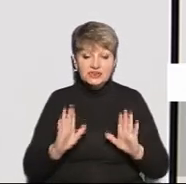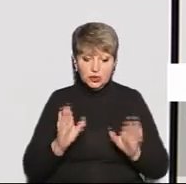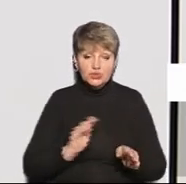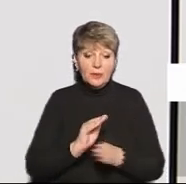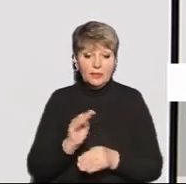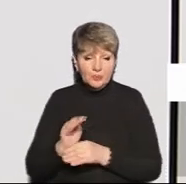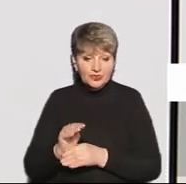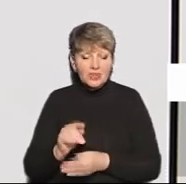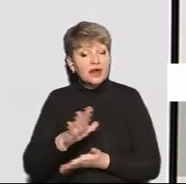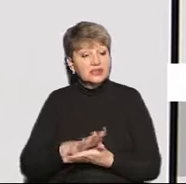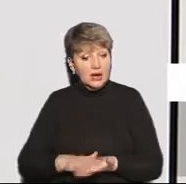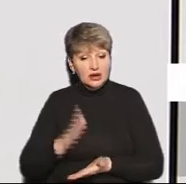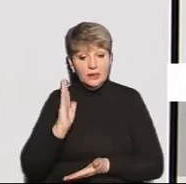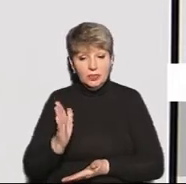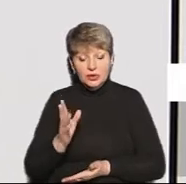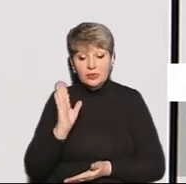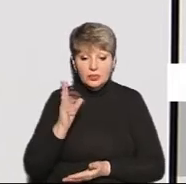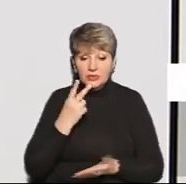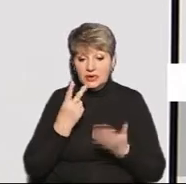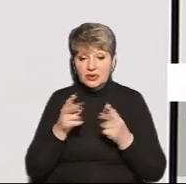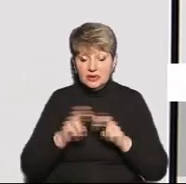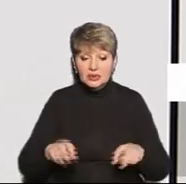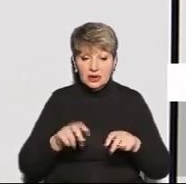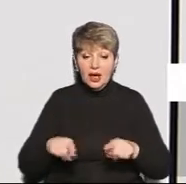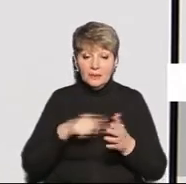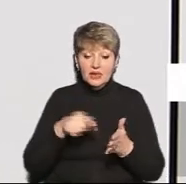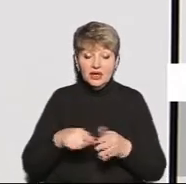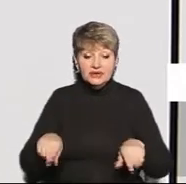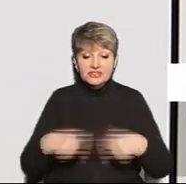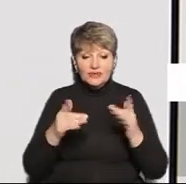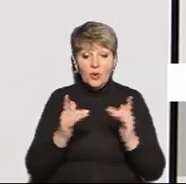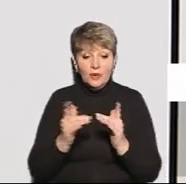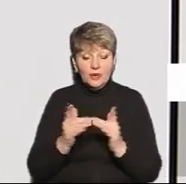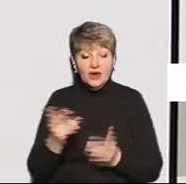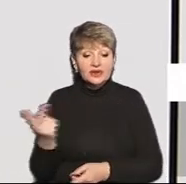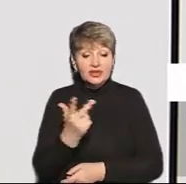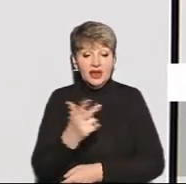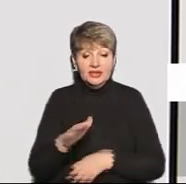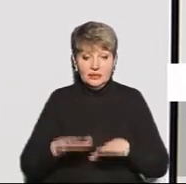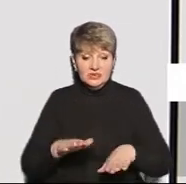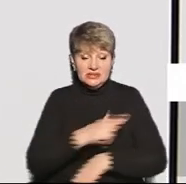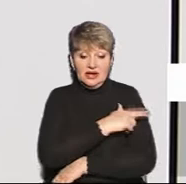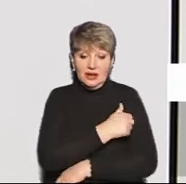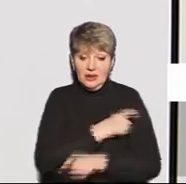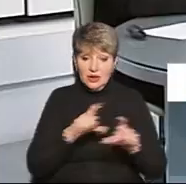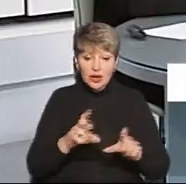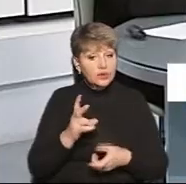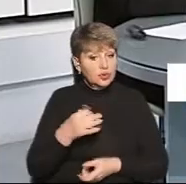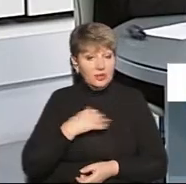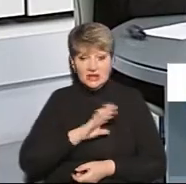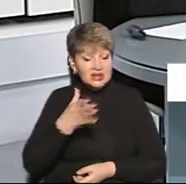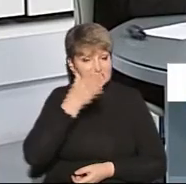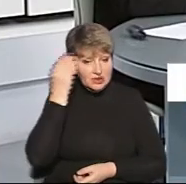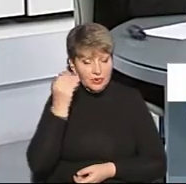збільшуватися. Далі ми будемо розглядати питання про створення ліжок і в третій міській лікарні, відомій. Але ж ми не забуваємо, що в